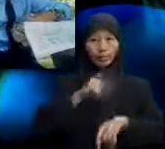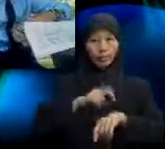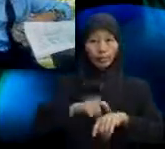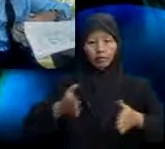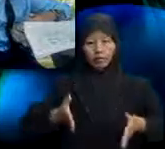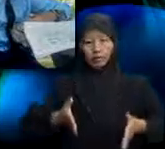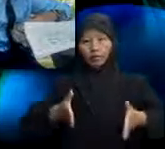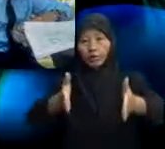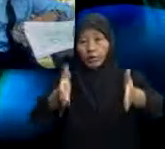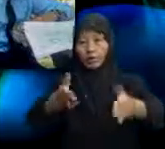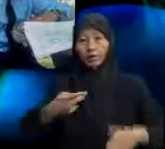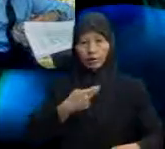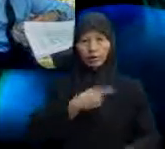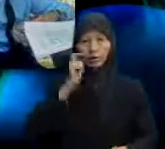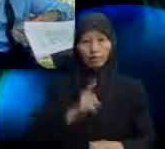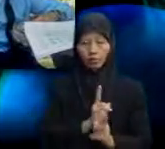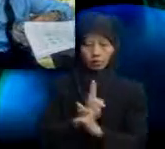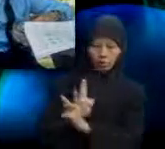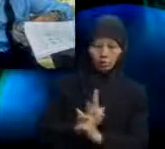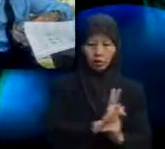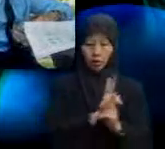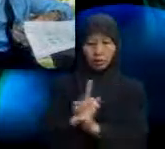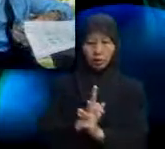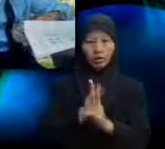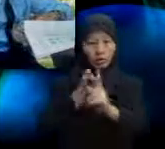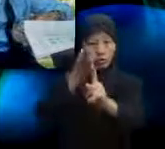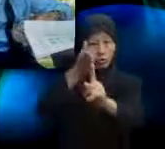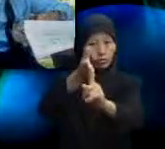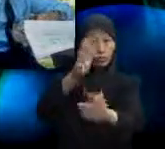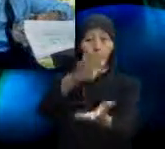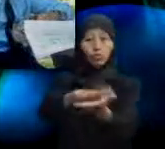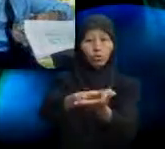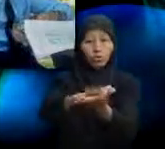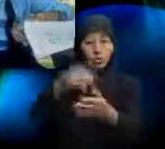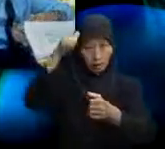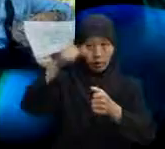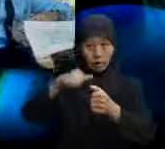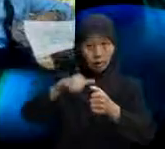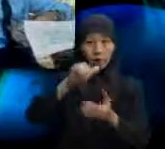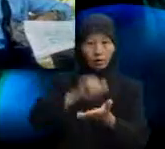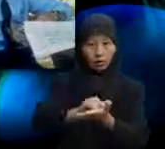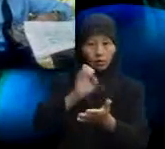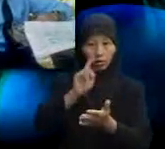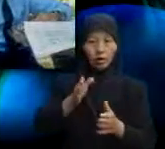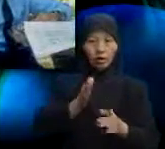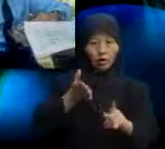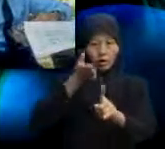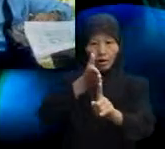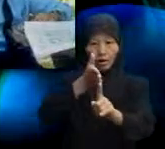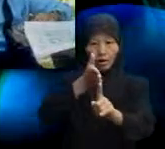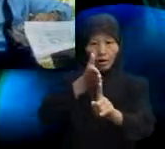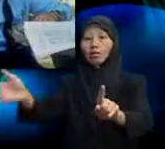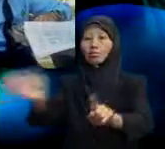Sebaliknya, semasa di jalan raya, kita hendaklah berhati-hati dan terus ke sekolah. Ingat tu kawan-kawan, jangan menyimpang